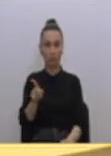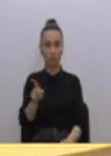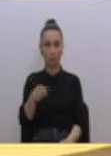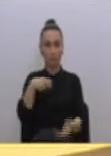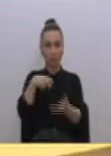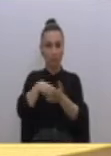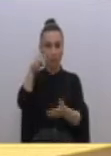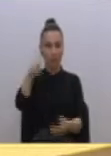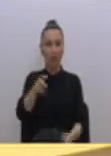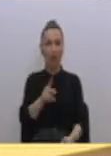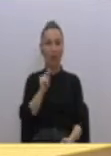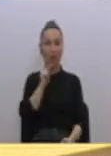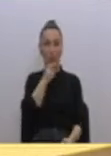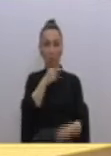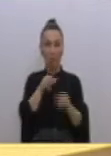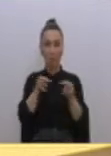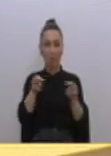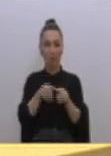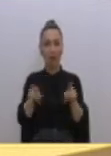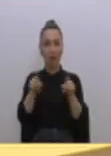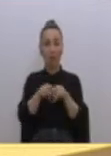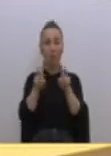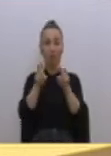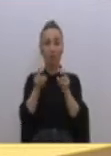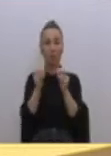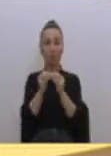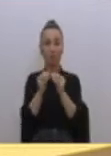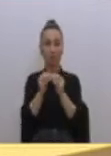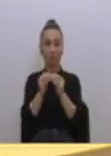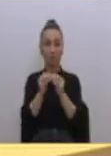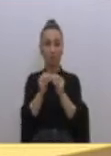მივწერთ ეკონომიკის მინისტრს, ისევ ამ კონტექსტში მინდა, რადგან